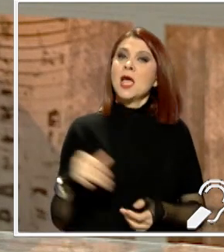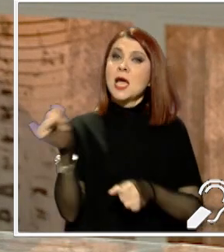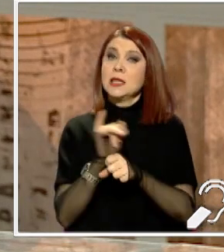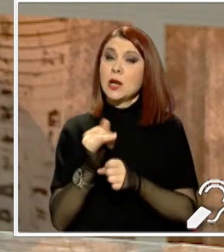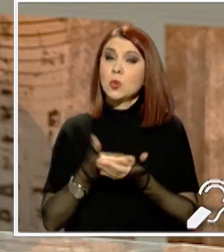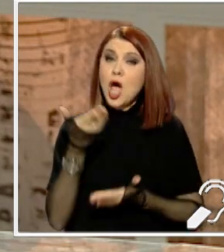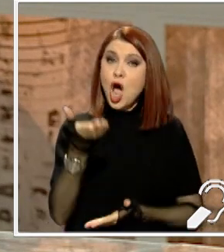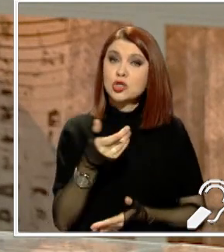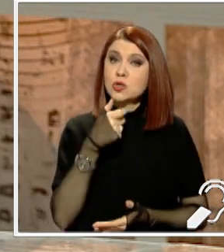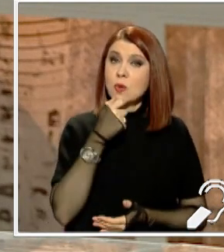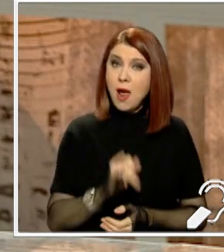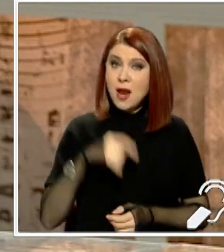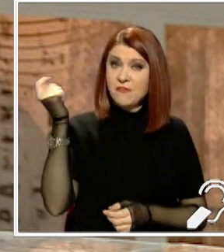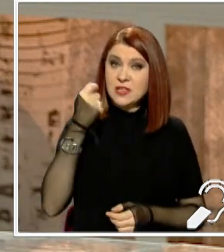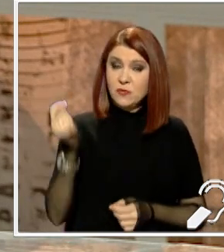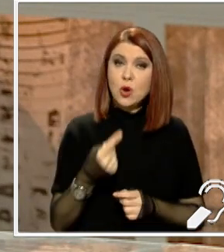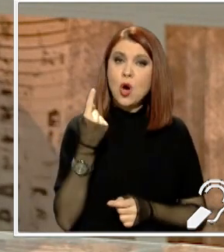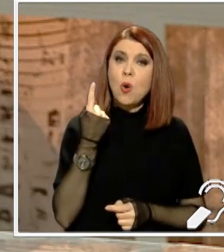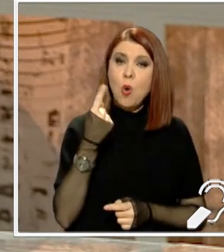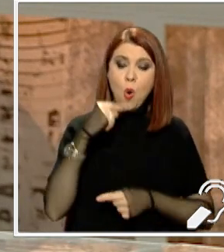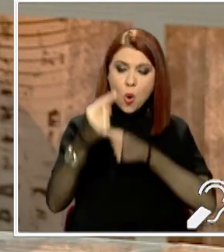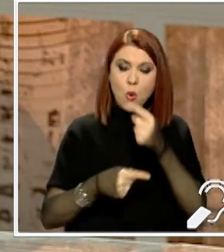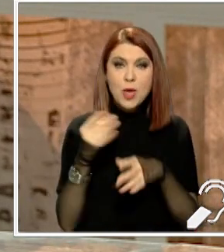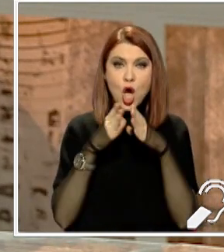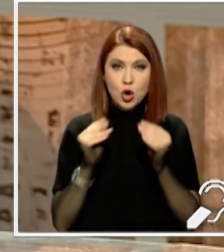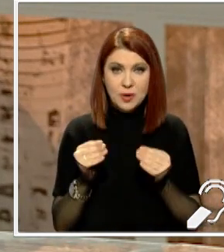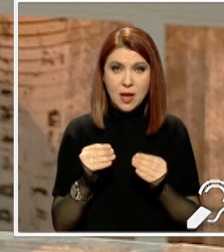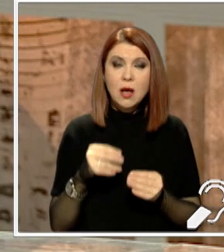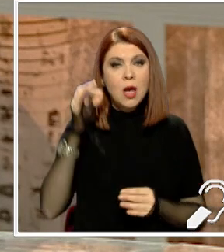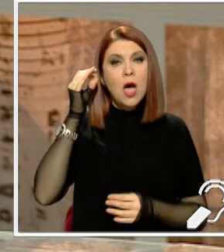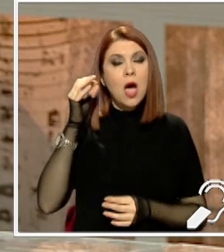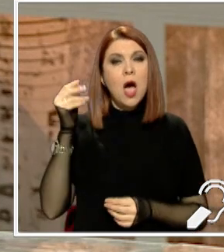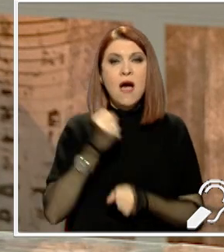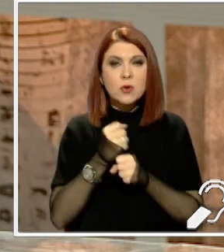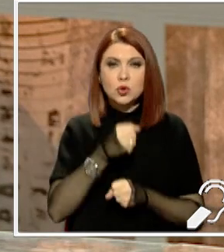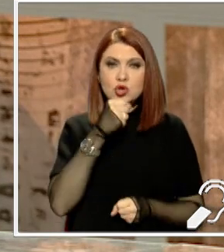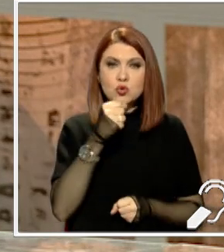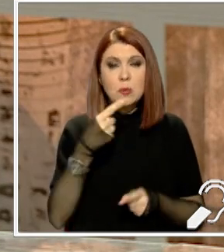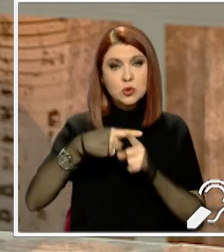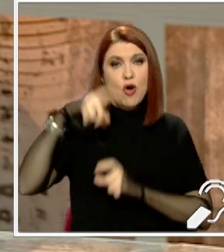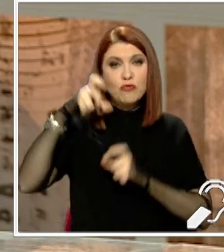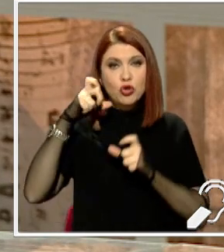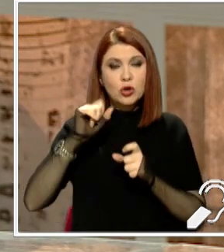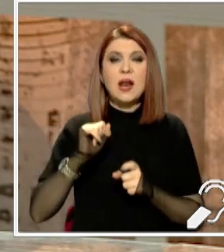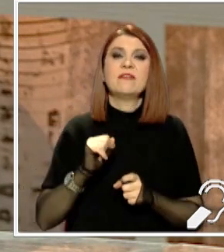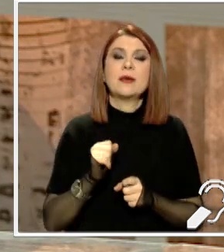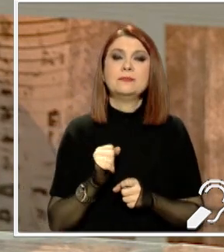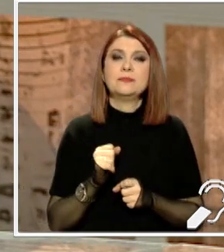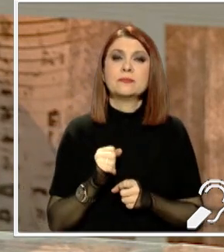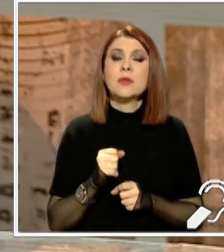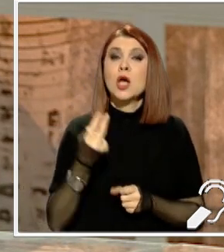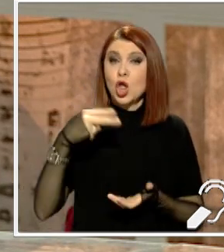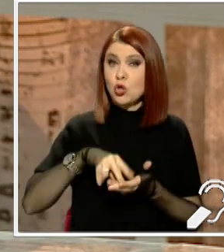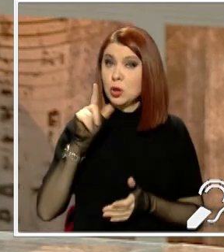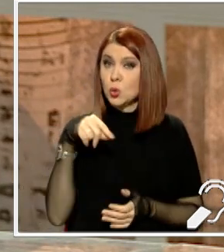Directoarea acestei ediții a festivalului One World Romania, Larisa Crunțeanu, a studiat jurnalism și fotografie și imagine dinamică, iar